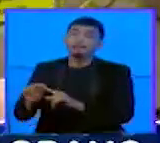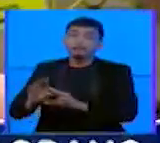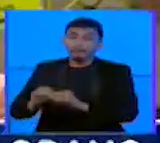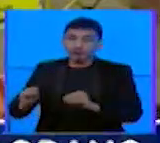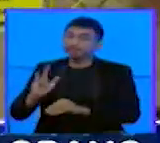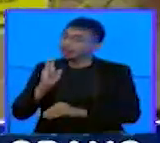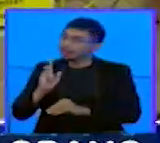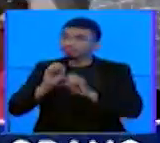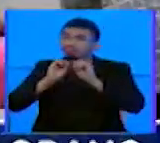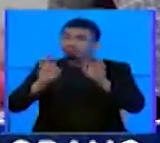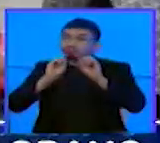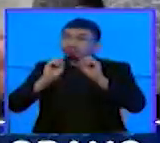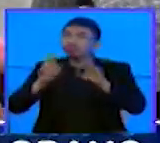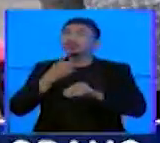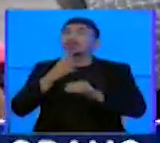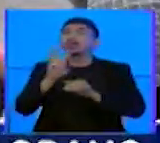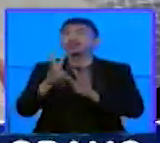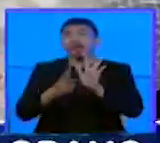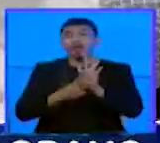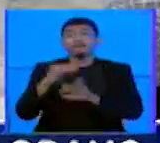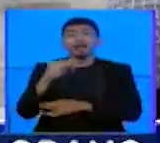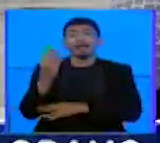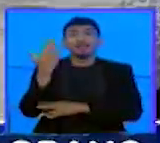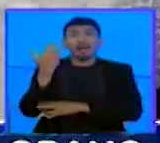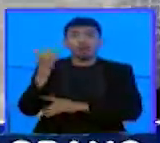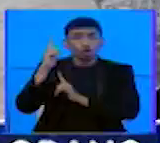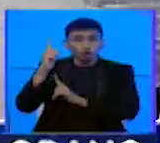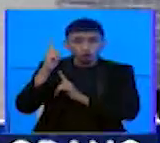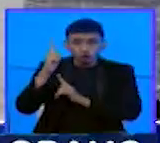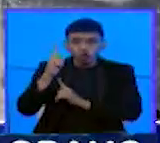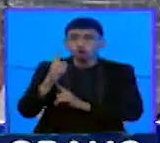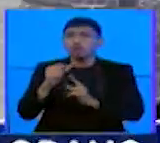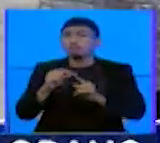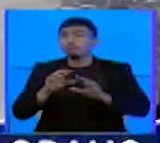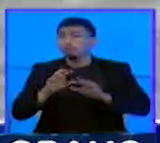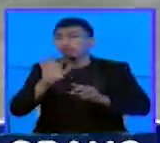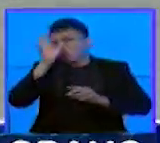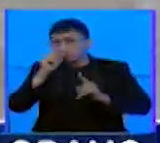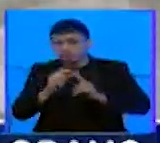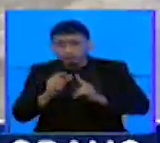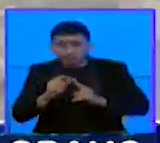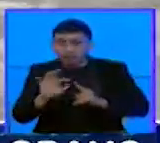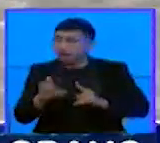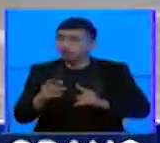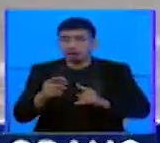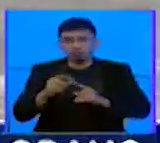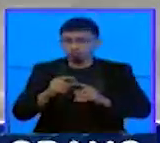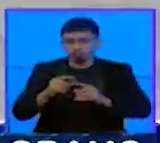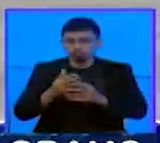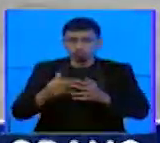tadi dari TNI, kemudian Satpol PP dan juga Satgas Perubahan Perilaku dari Kelurahan Ancol